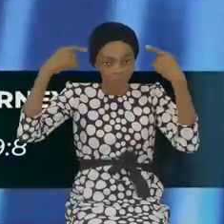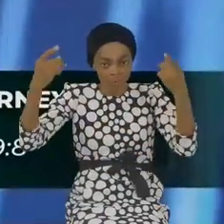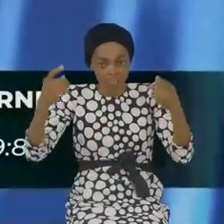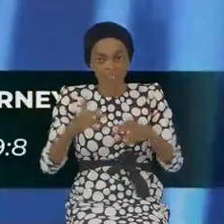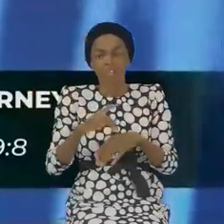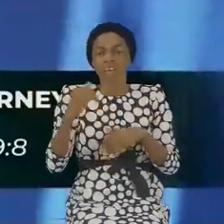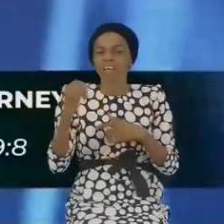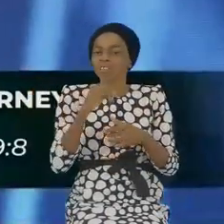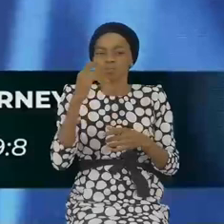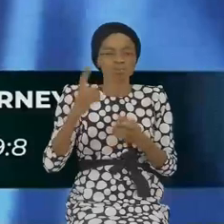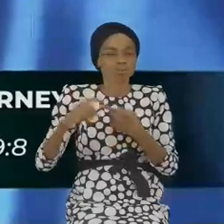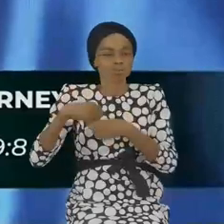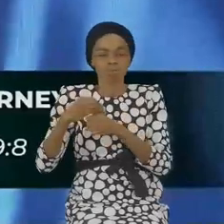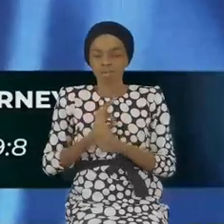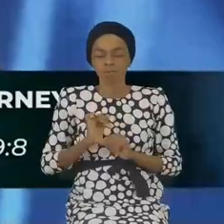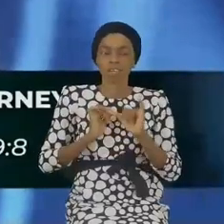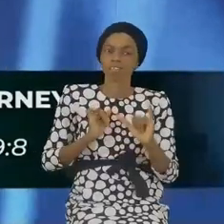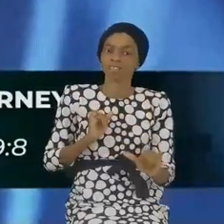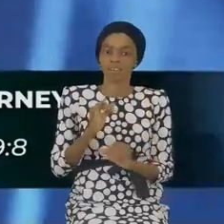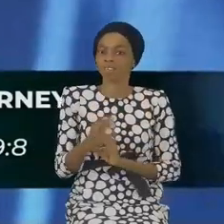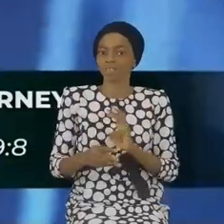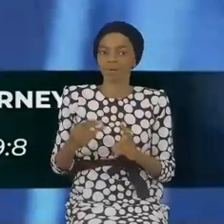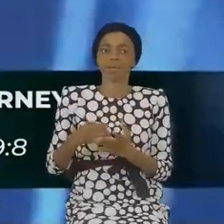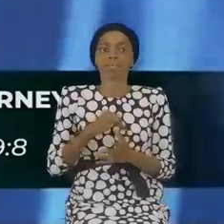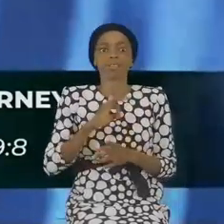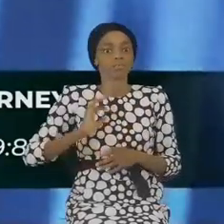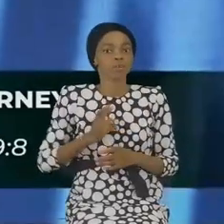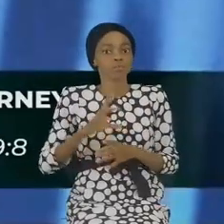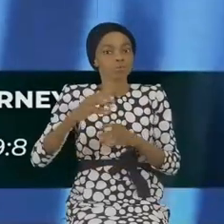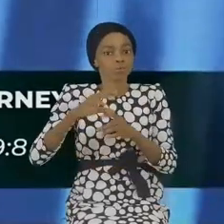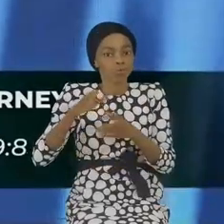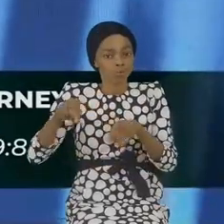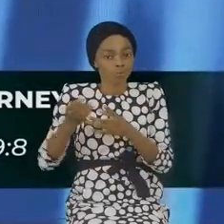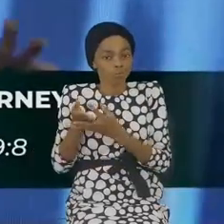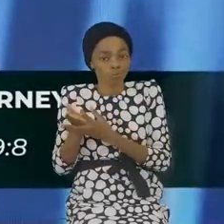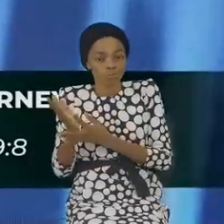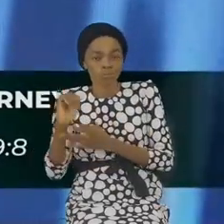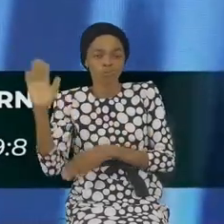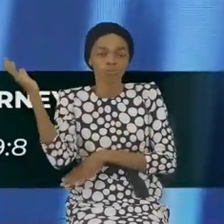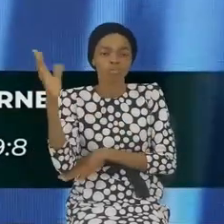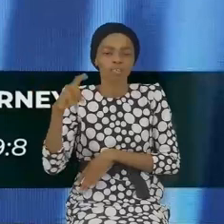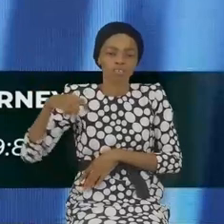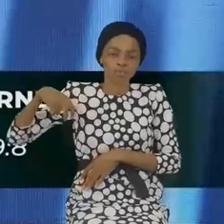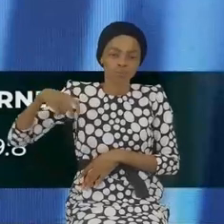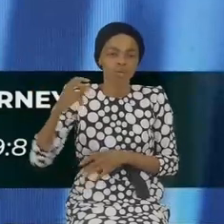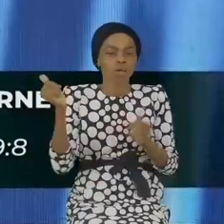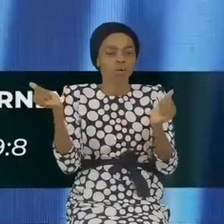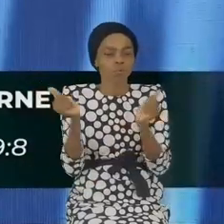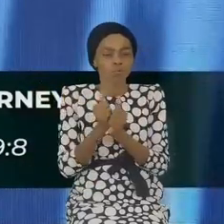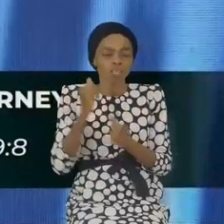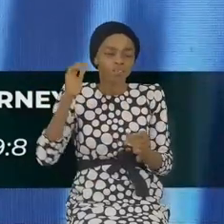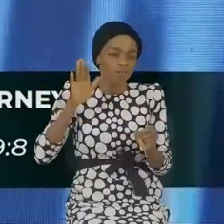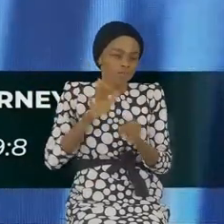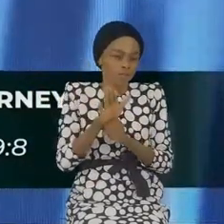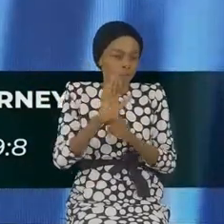pas pour nous amener à nous installer ici-bas. C'est pour que nous puissions traverser le désert avec la provision adéquate